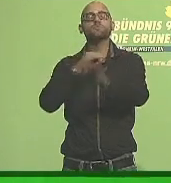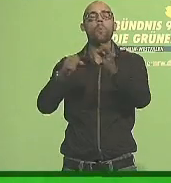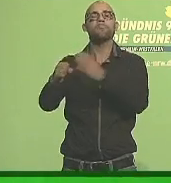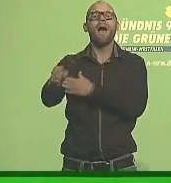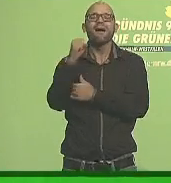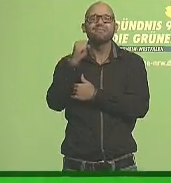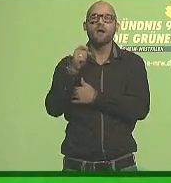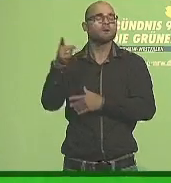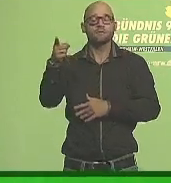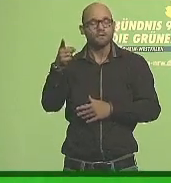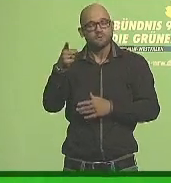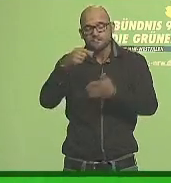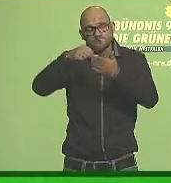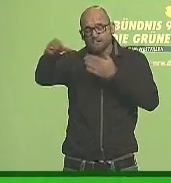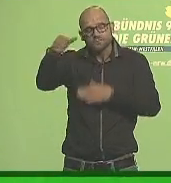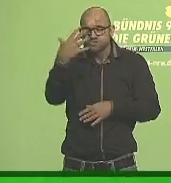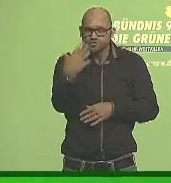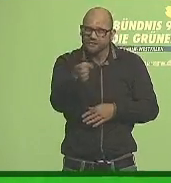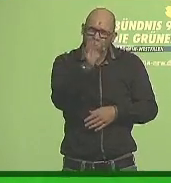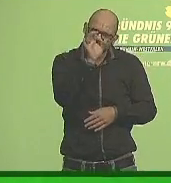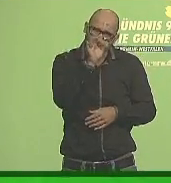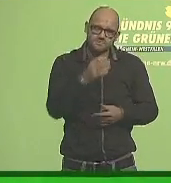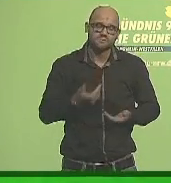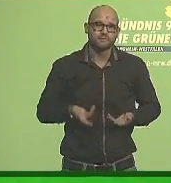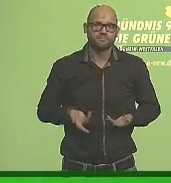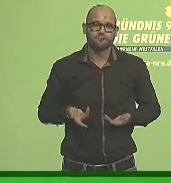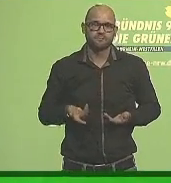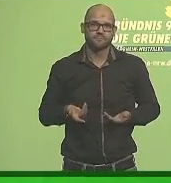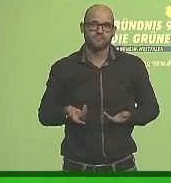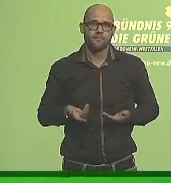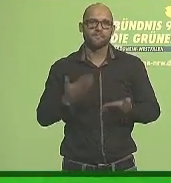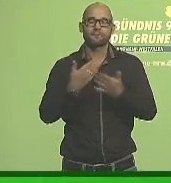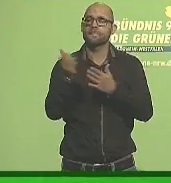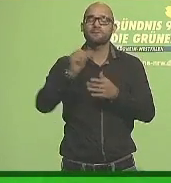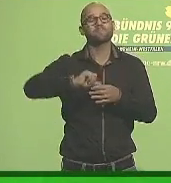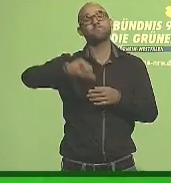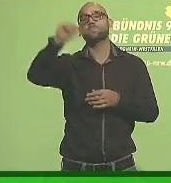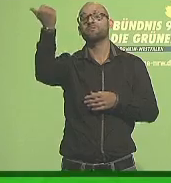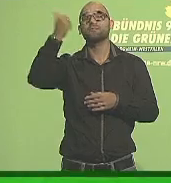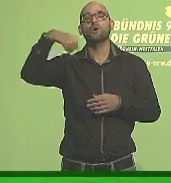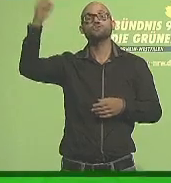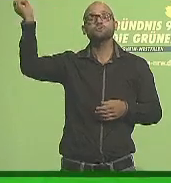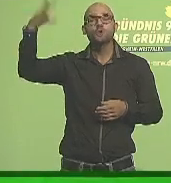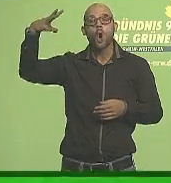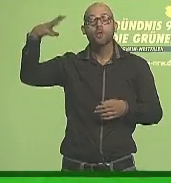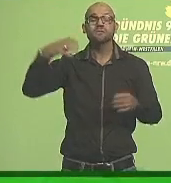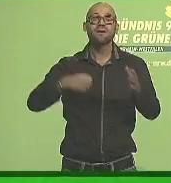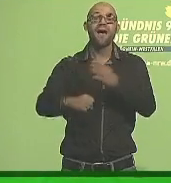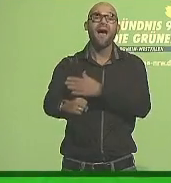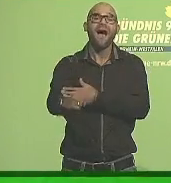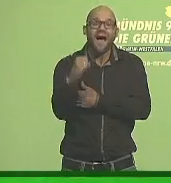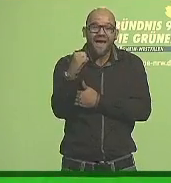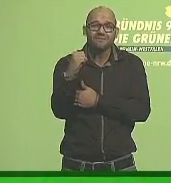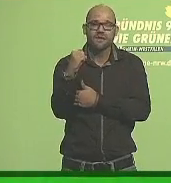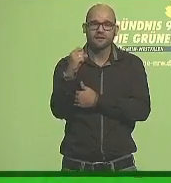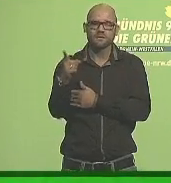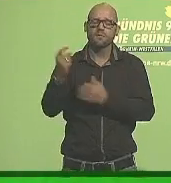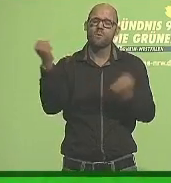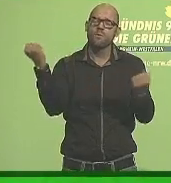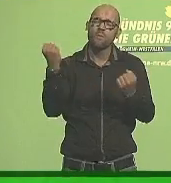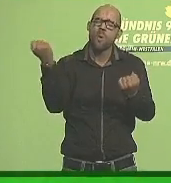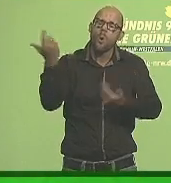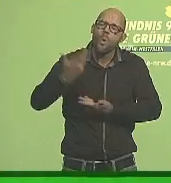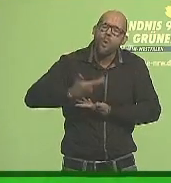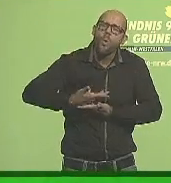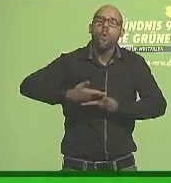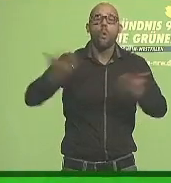kann. Aber auch eine Region, wo vor allem die Sonnenenergie so Erfolgschancen wie kaum